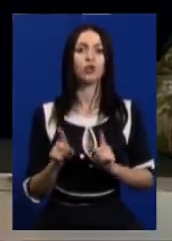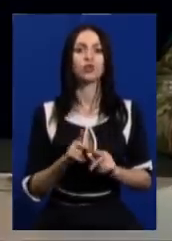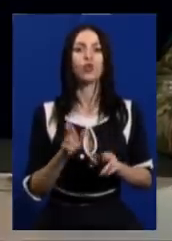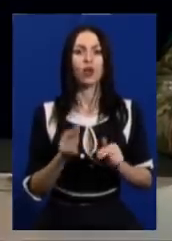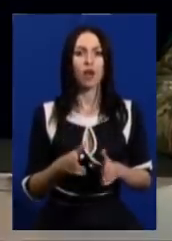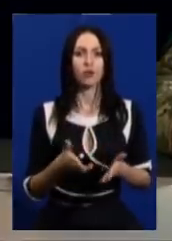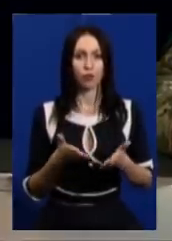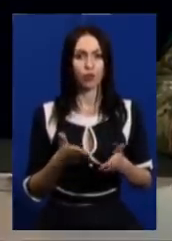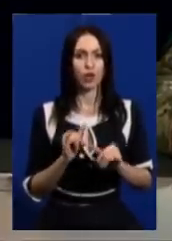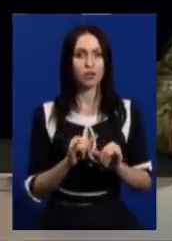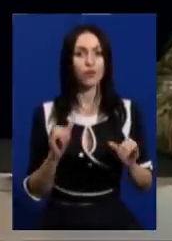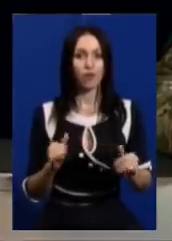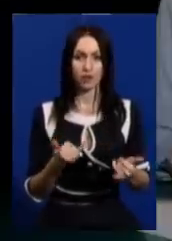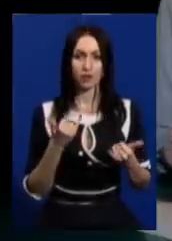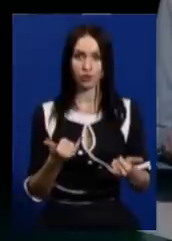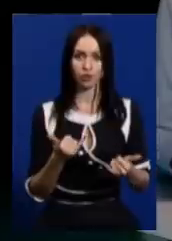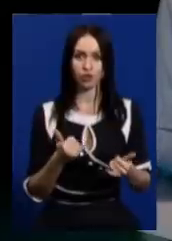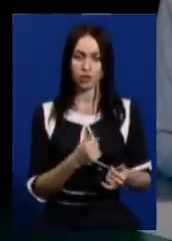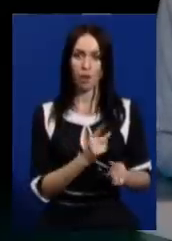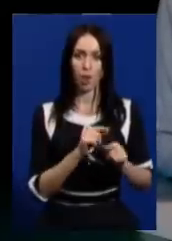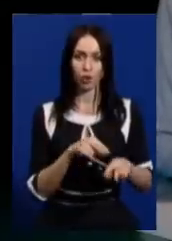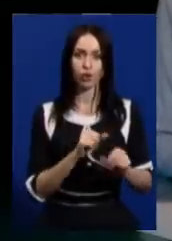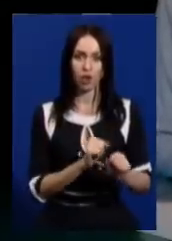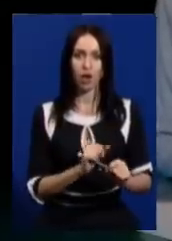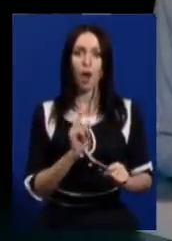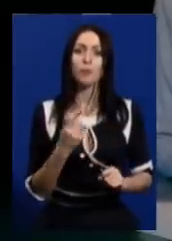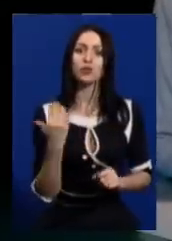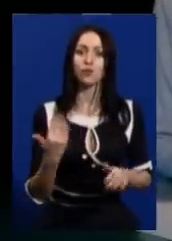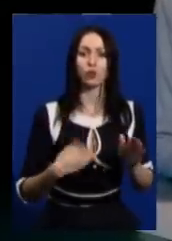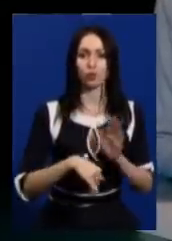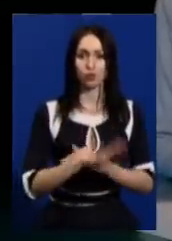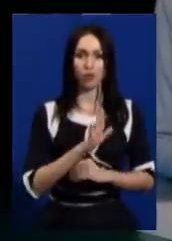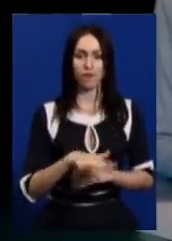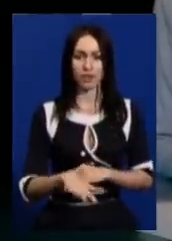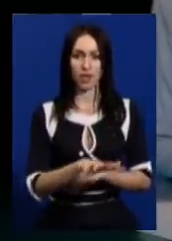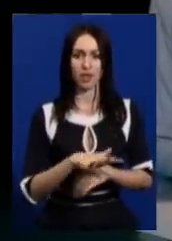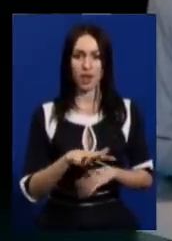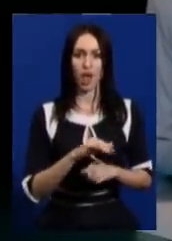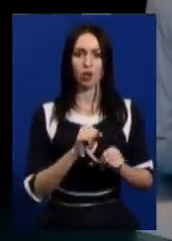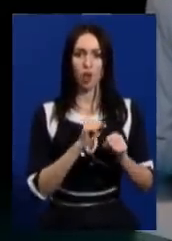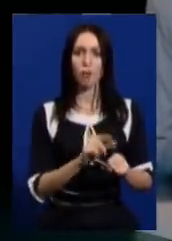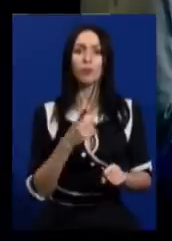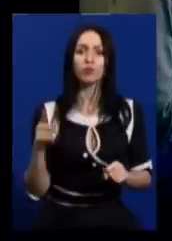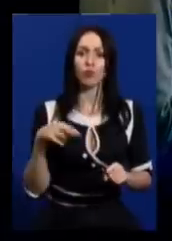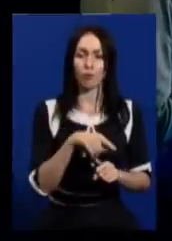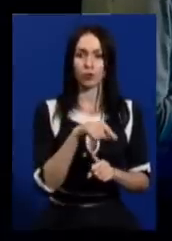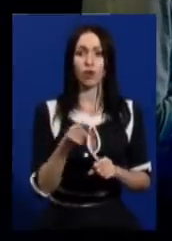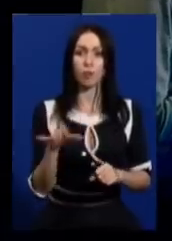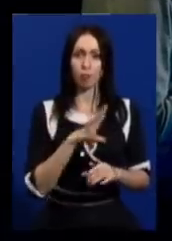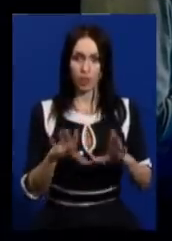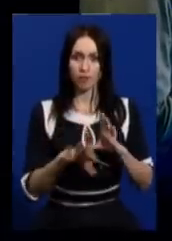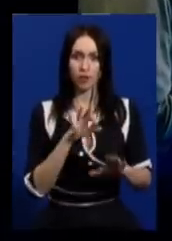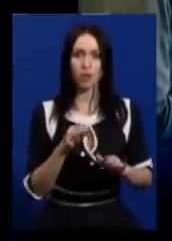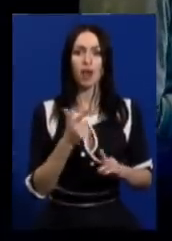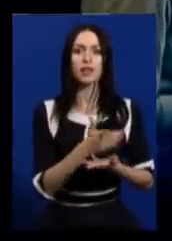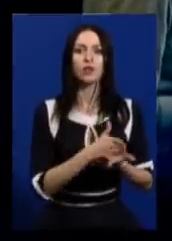вот развивается сейчас территориальная оборона. Чому ви пішли у територіальну оборону? В принципі, у вас був вибір, де служити